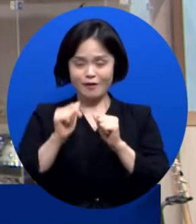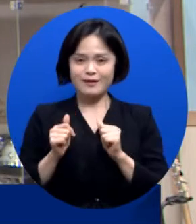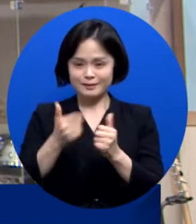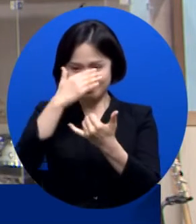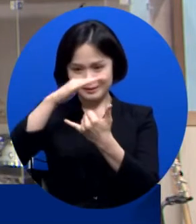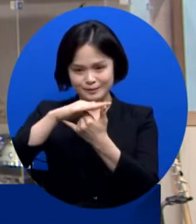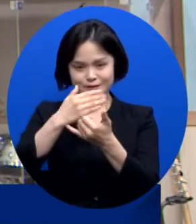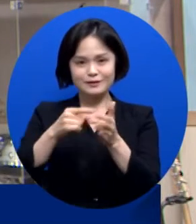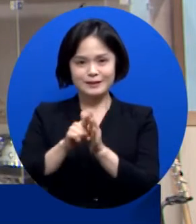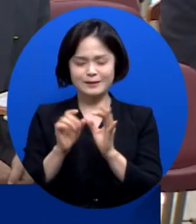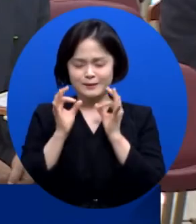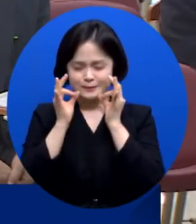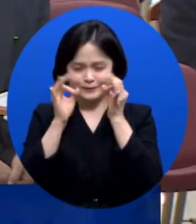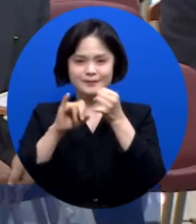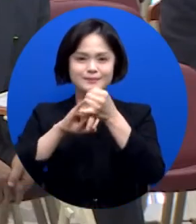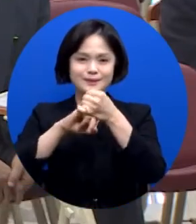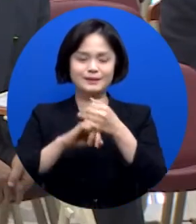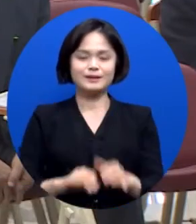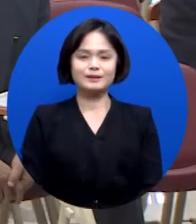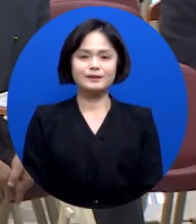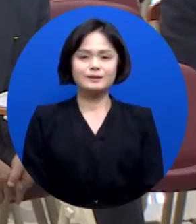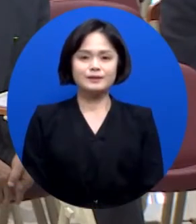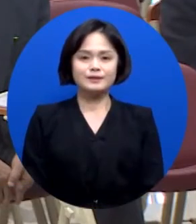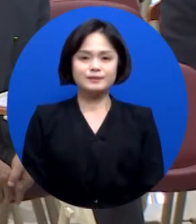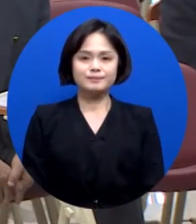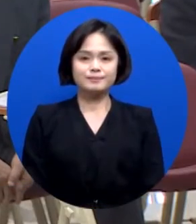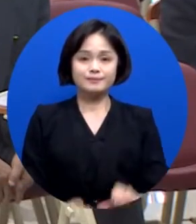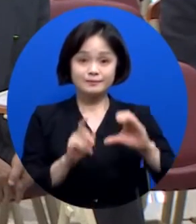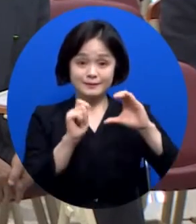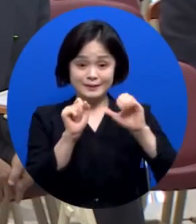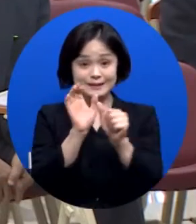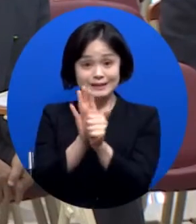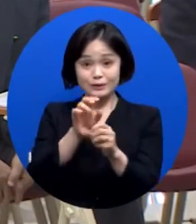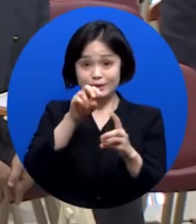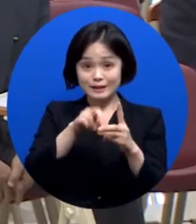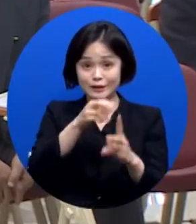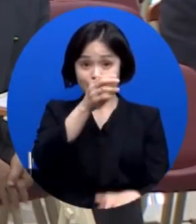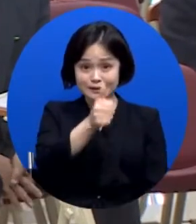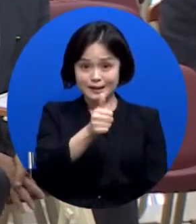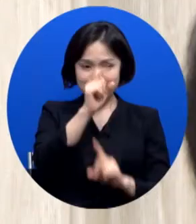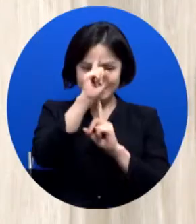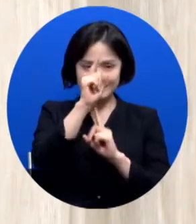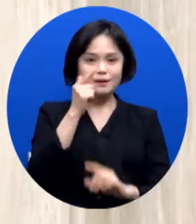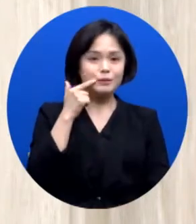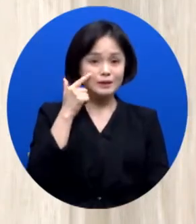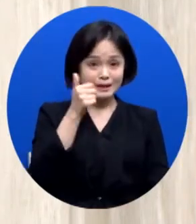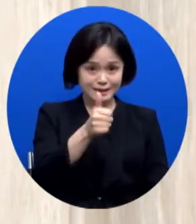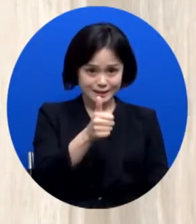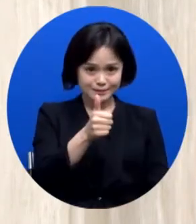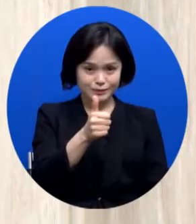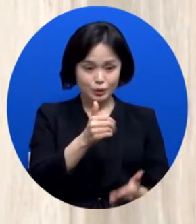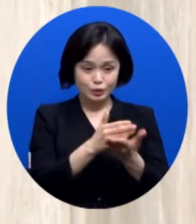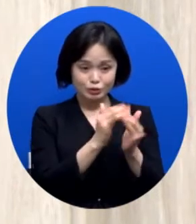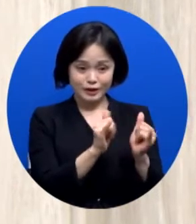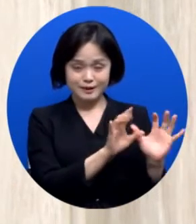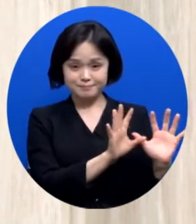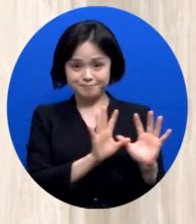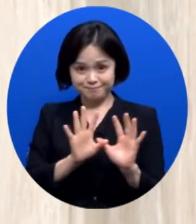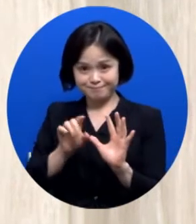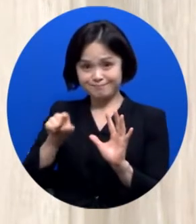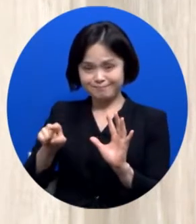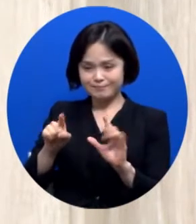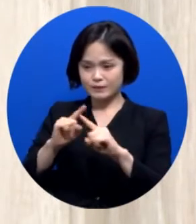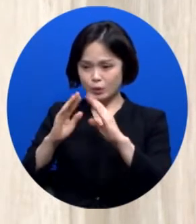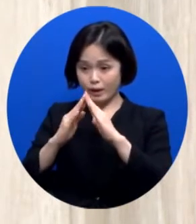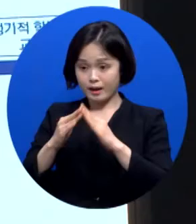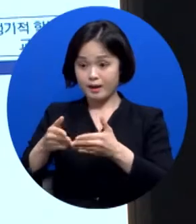세대를 위해서 노력하겠습니다. CTS 다음 세대 지원센터장 이행구 목사 등 교육 컨설턴트들은 교회를